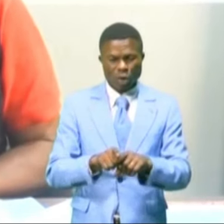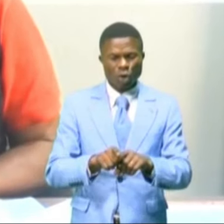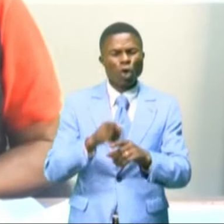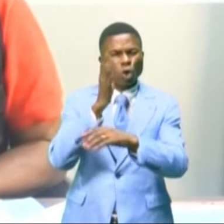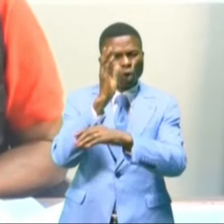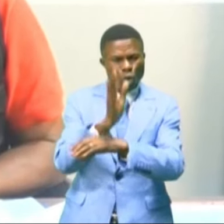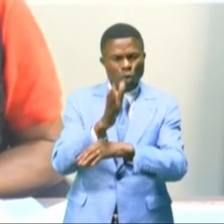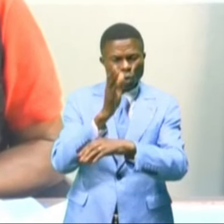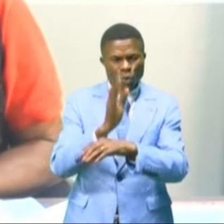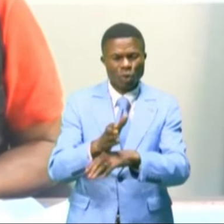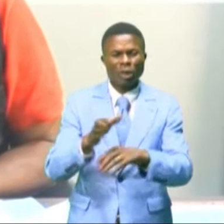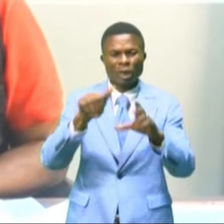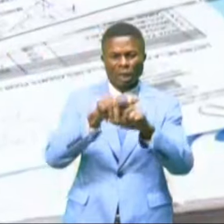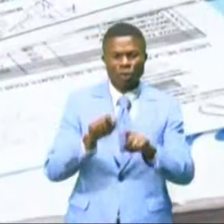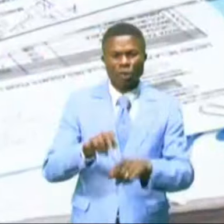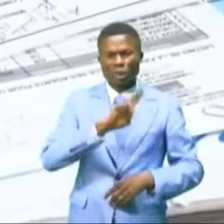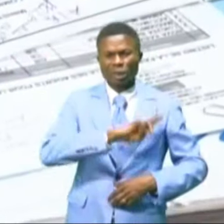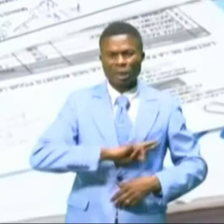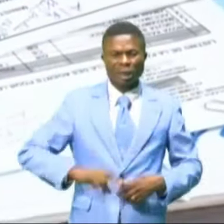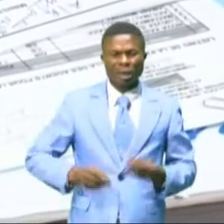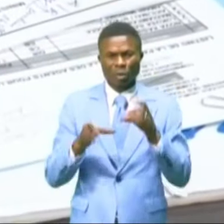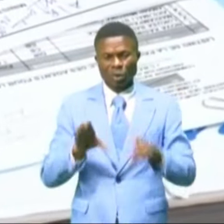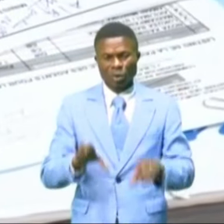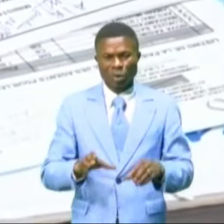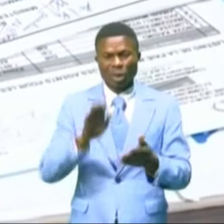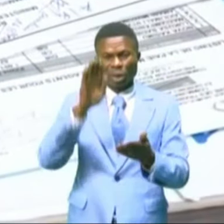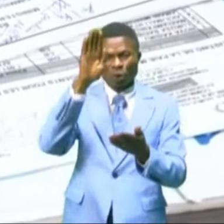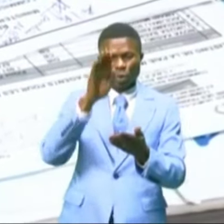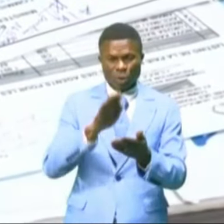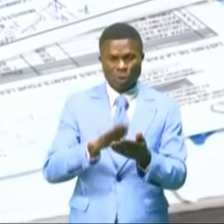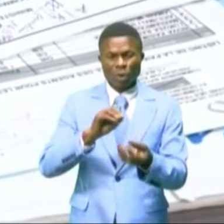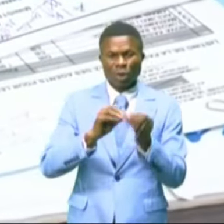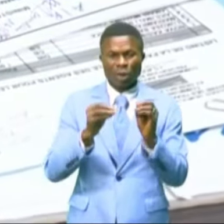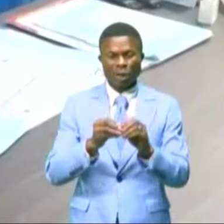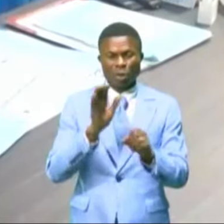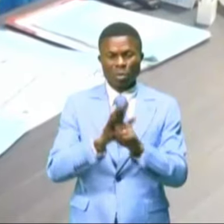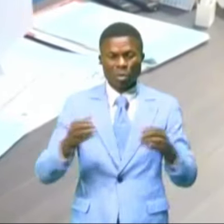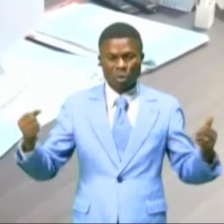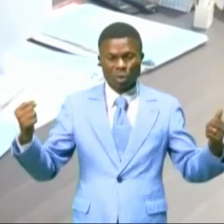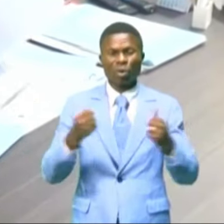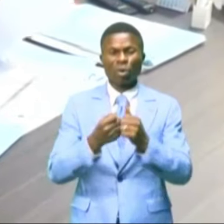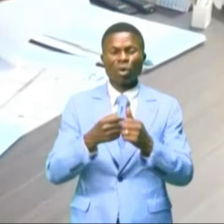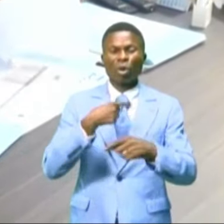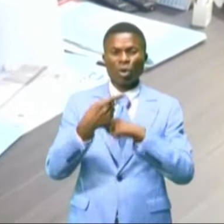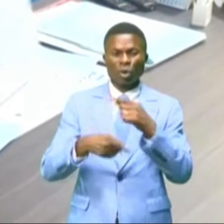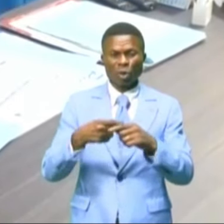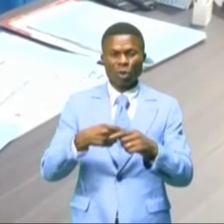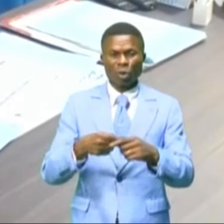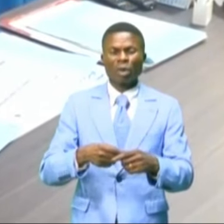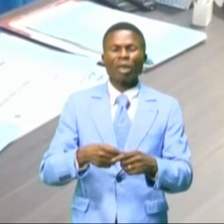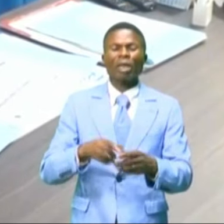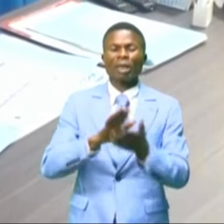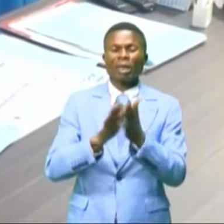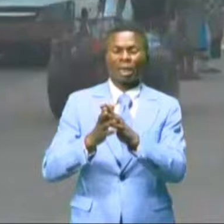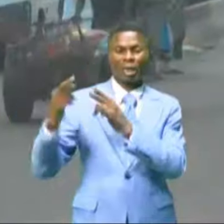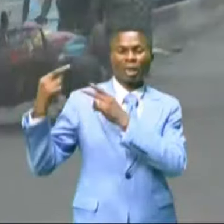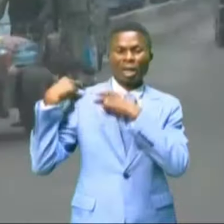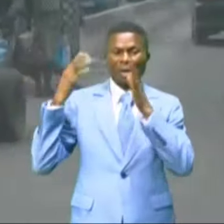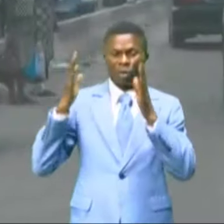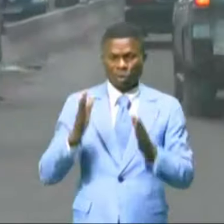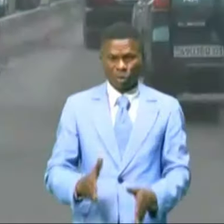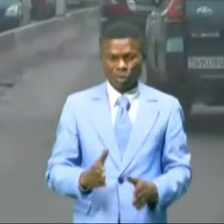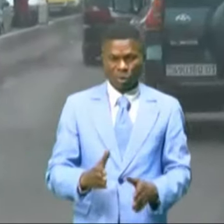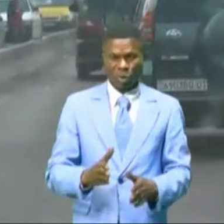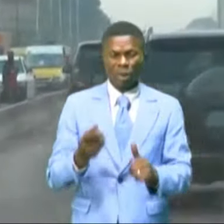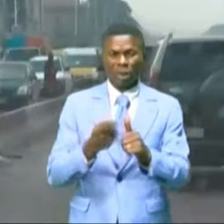la République démocratique du Congo. La réduction du taux élevé d'accidents passe par la prise des responsabilités de la